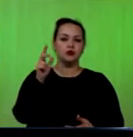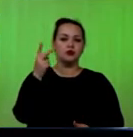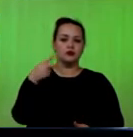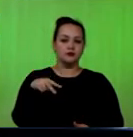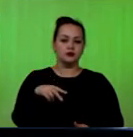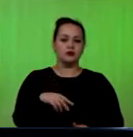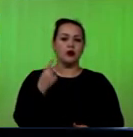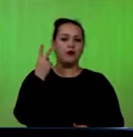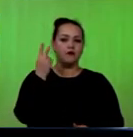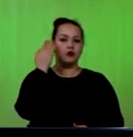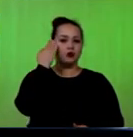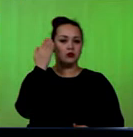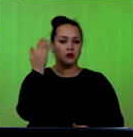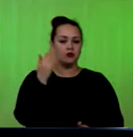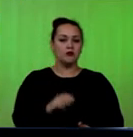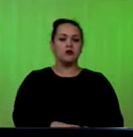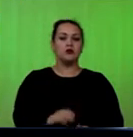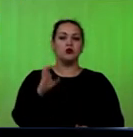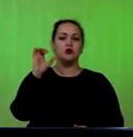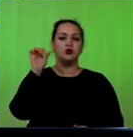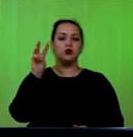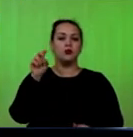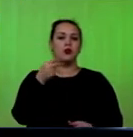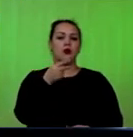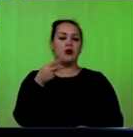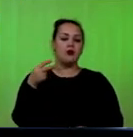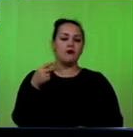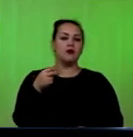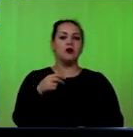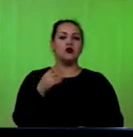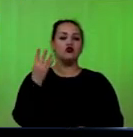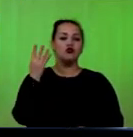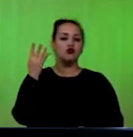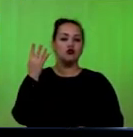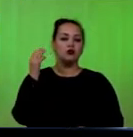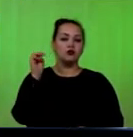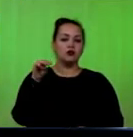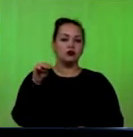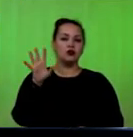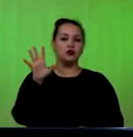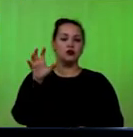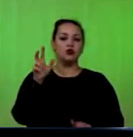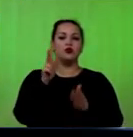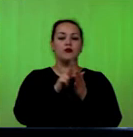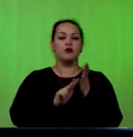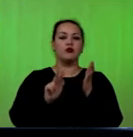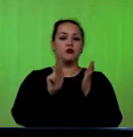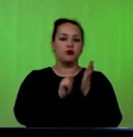не известна сумма равна 4 1588